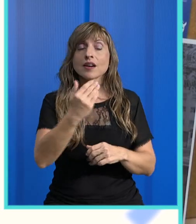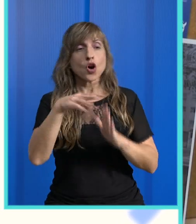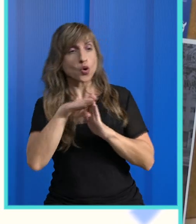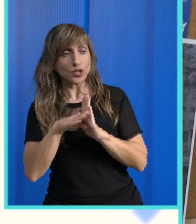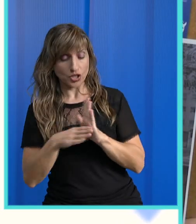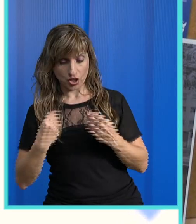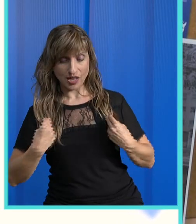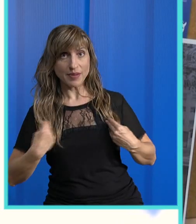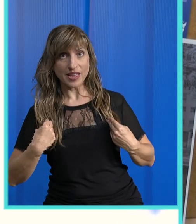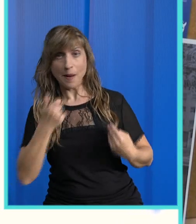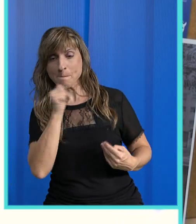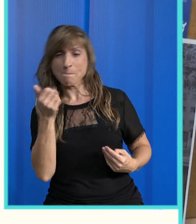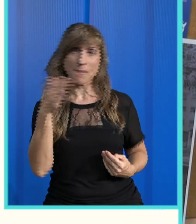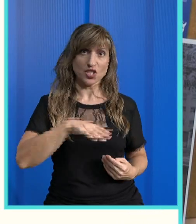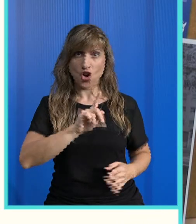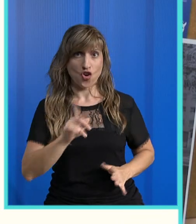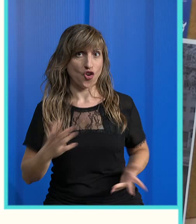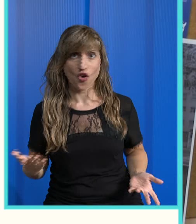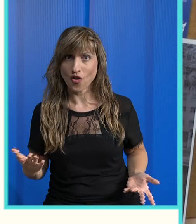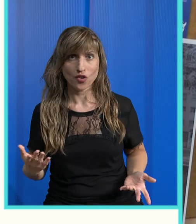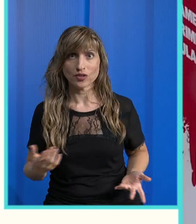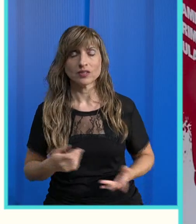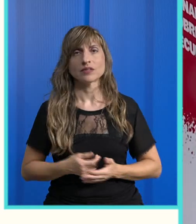vida no empitjorin de la forma que ho estan fent.